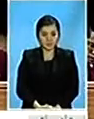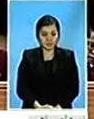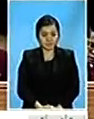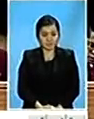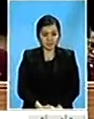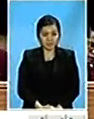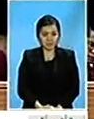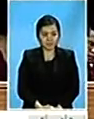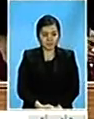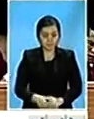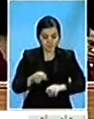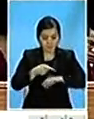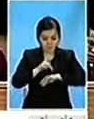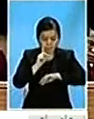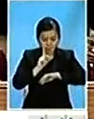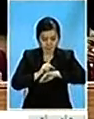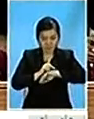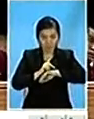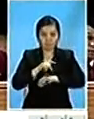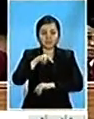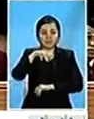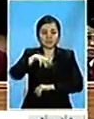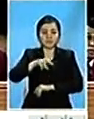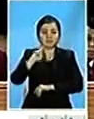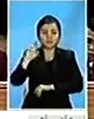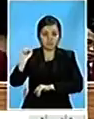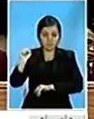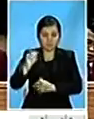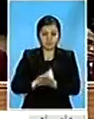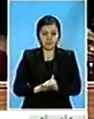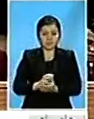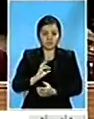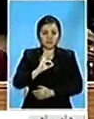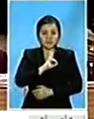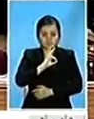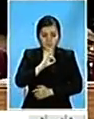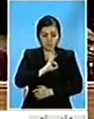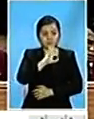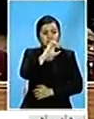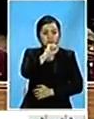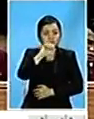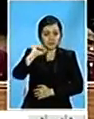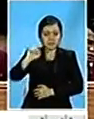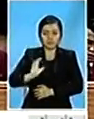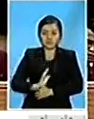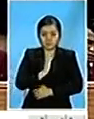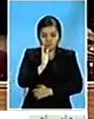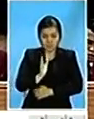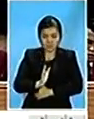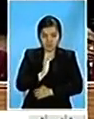กราบเรียนท่านประธานสภาผู้แทนราษฎรที่เคารพและท่านสมาชิกสภาผู้แทนราษฎรผู้ทรงเกียรติทุกท่าน